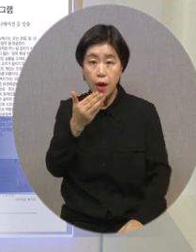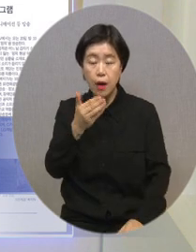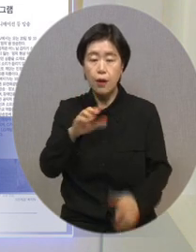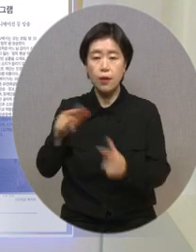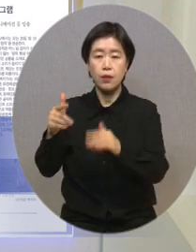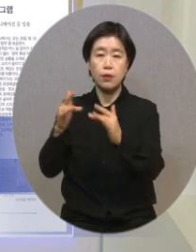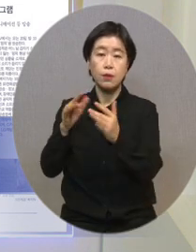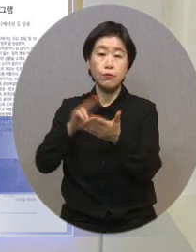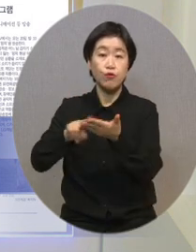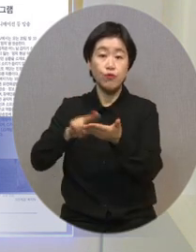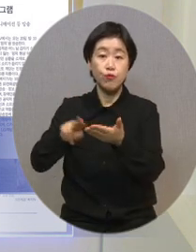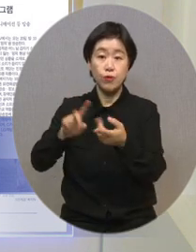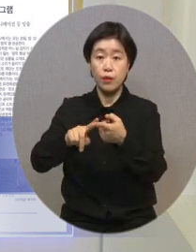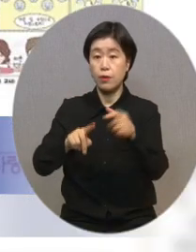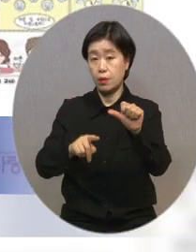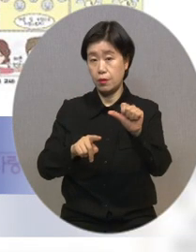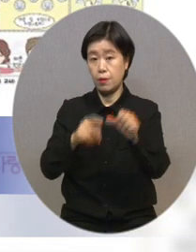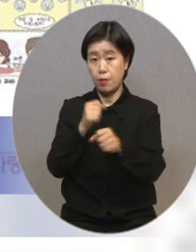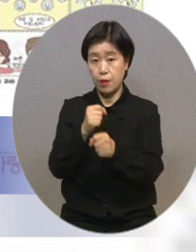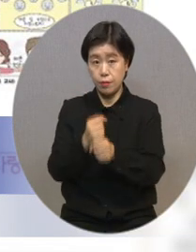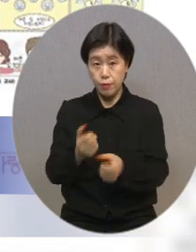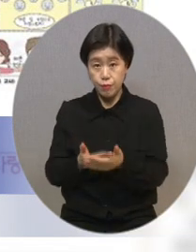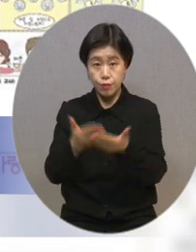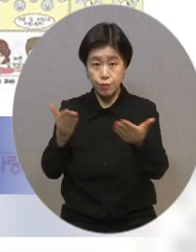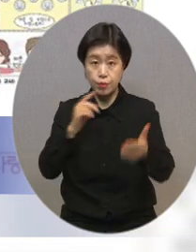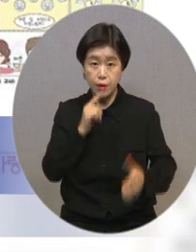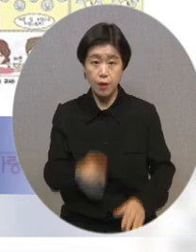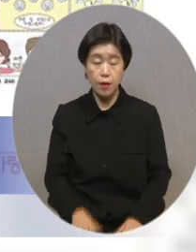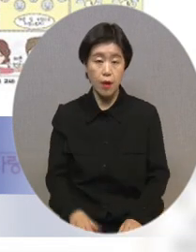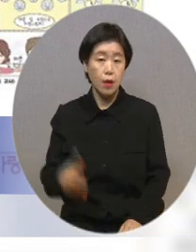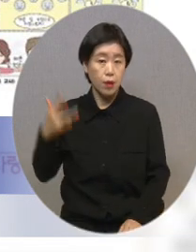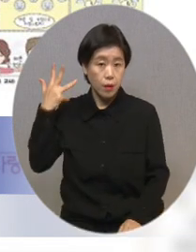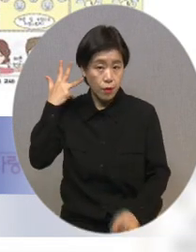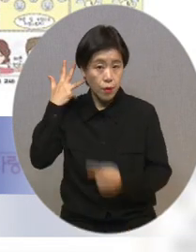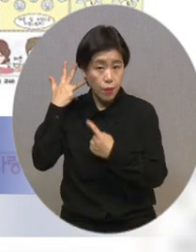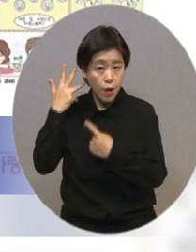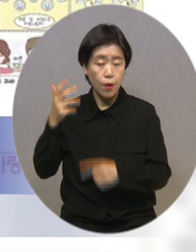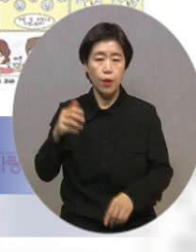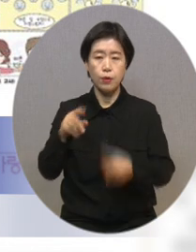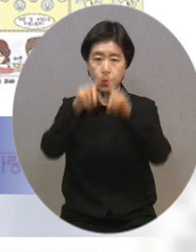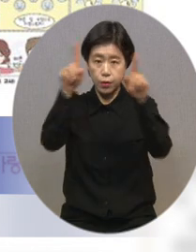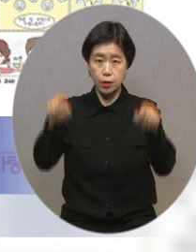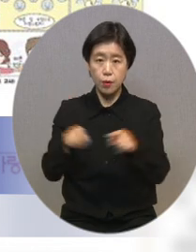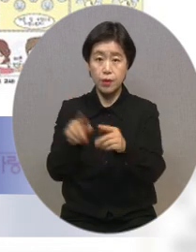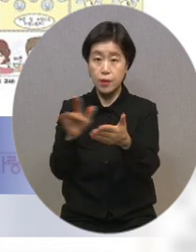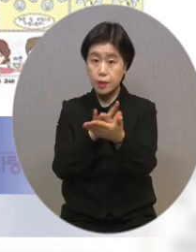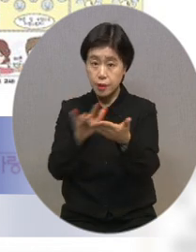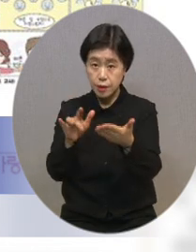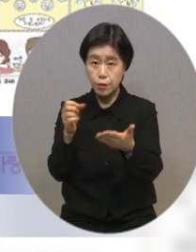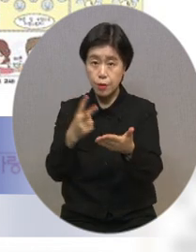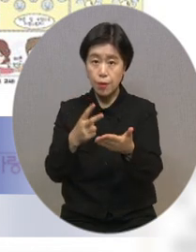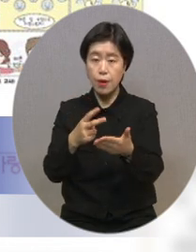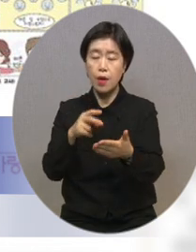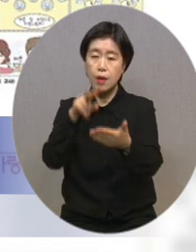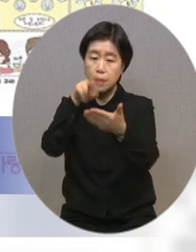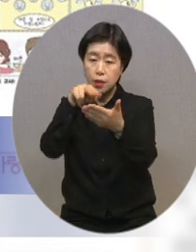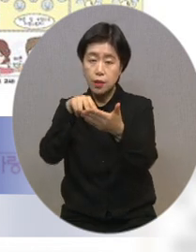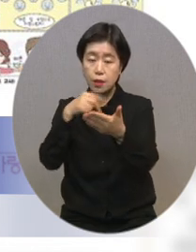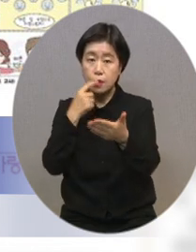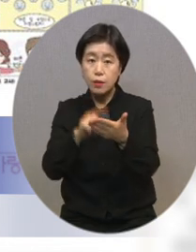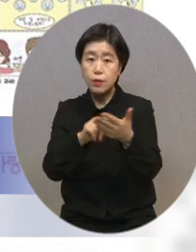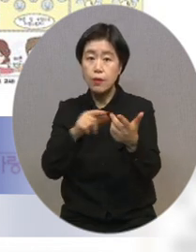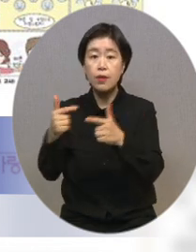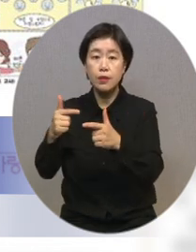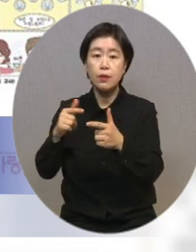편을 배포한다는 기사입니다 배포한 웹 2는 인공와우와 키오스크 읽기 쉬운 도서 등을 소재로